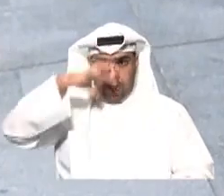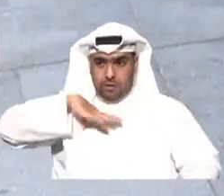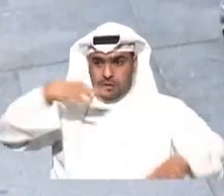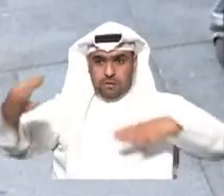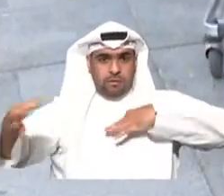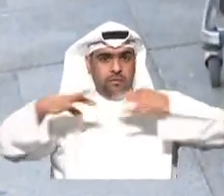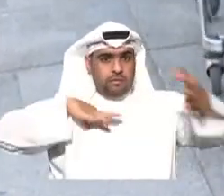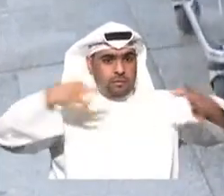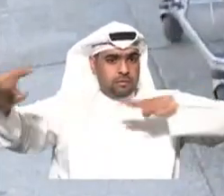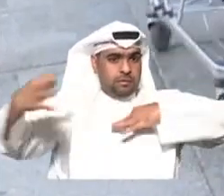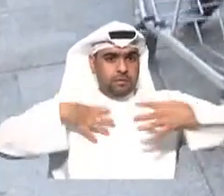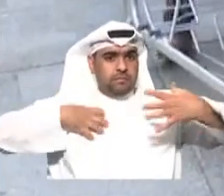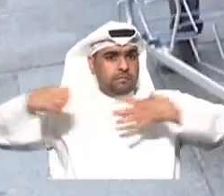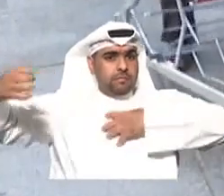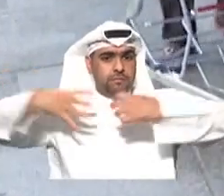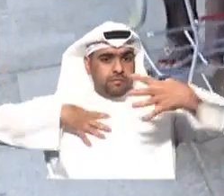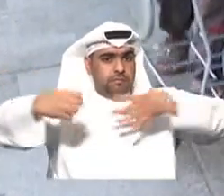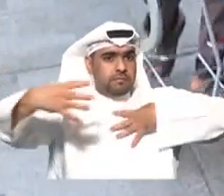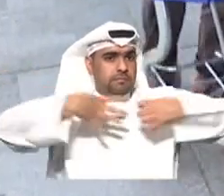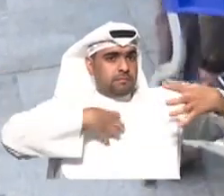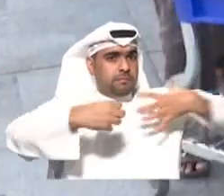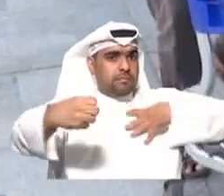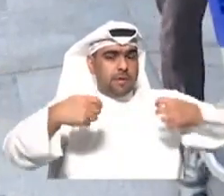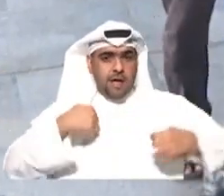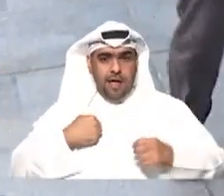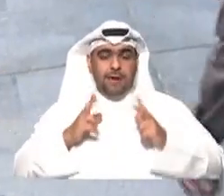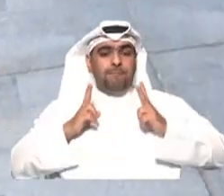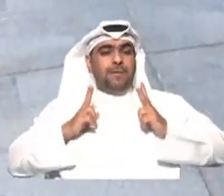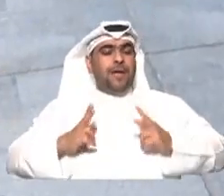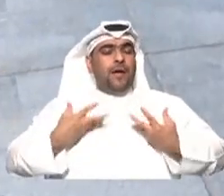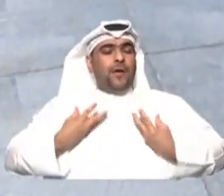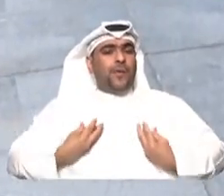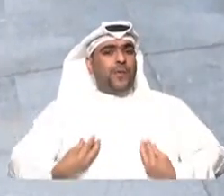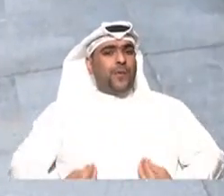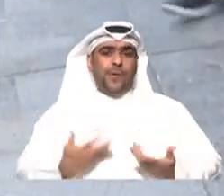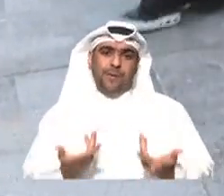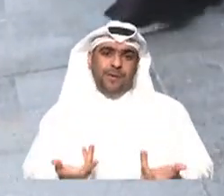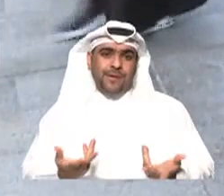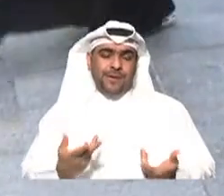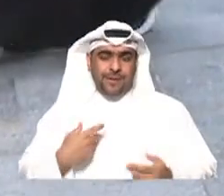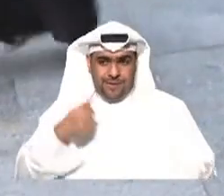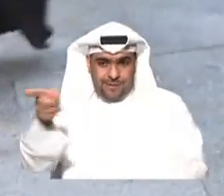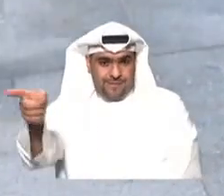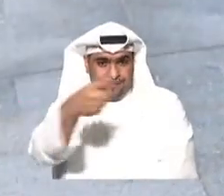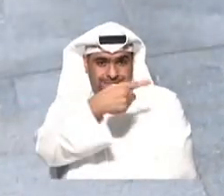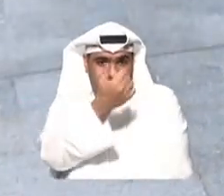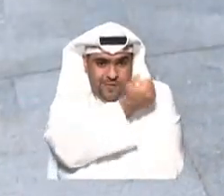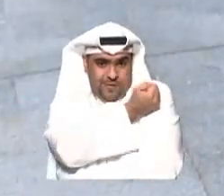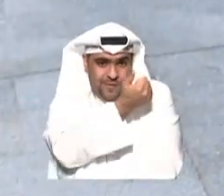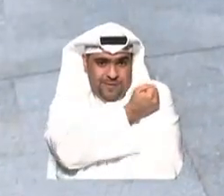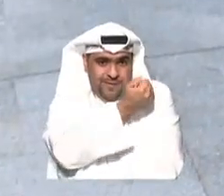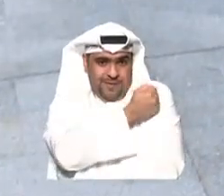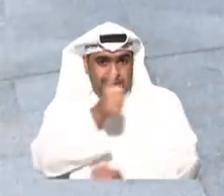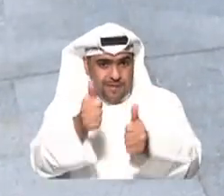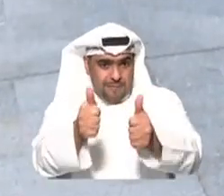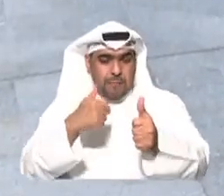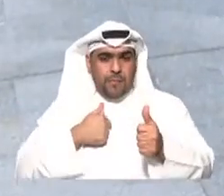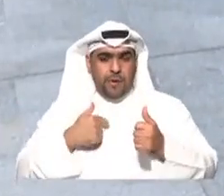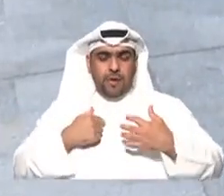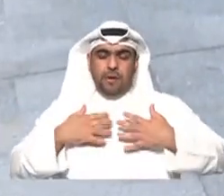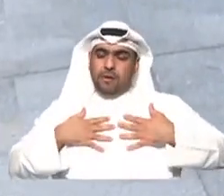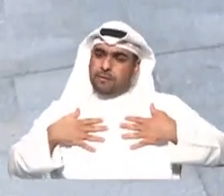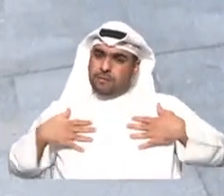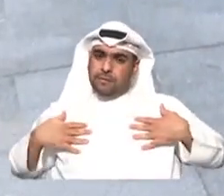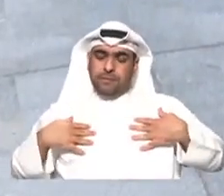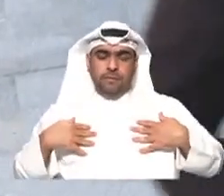ومرتاح نفسيا، يعني إن الجميع مطعمين وفي وقاية، يعني ما أروح أسافر وأرجع